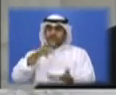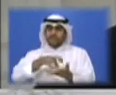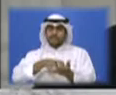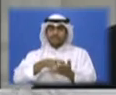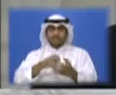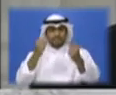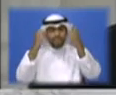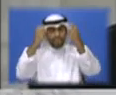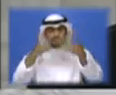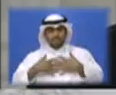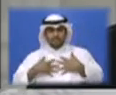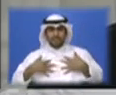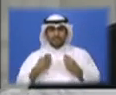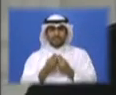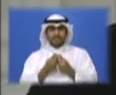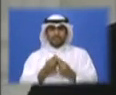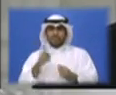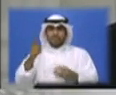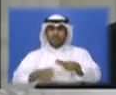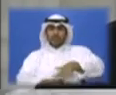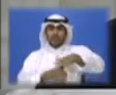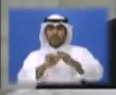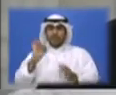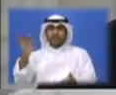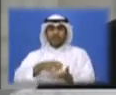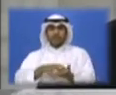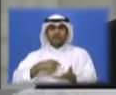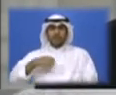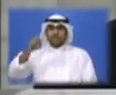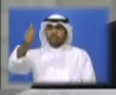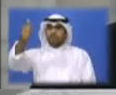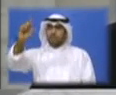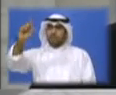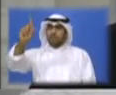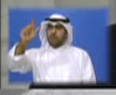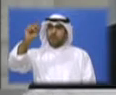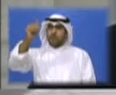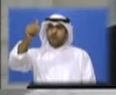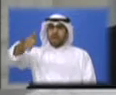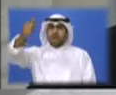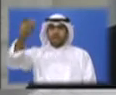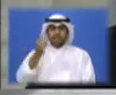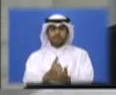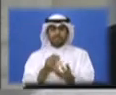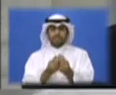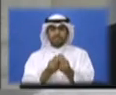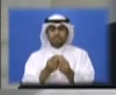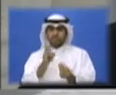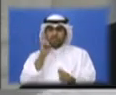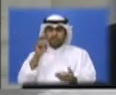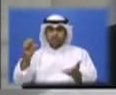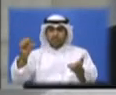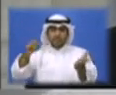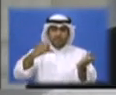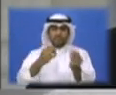هناك تعاون الحمد لله مع سيدة أولغا من مكتب المحافظ، أنه هناك إن شاء الله يأتي وفد